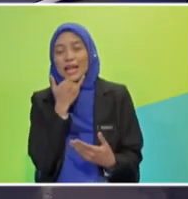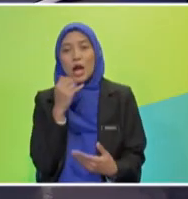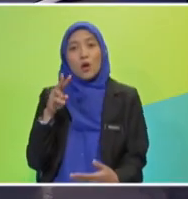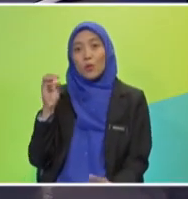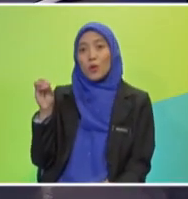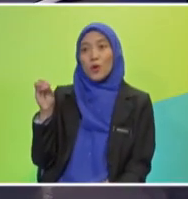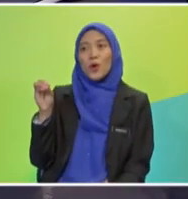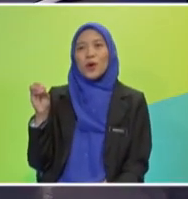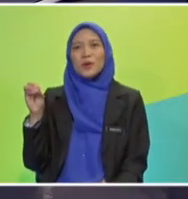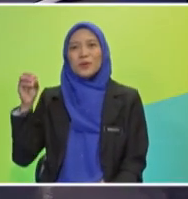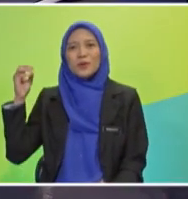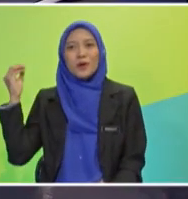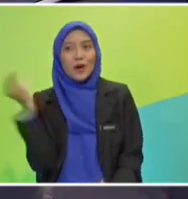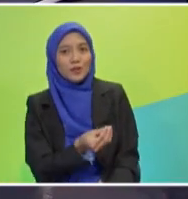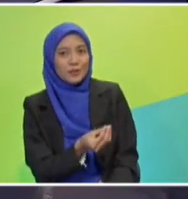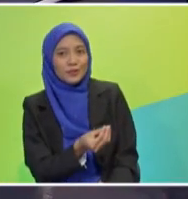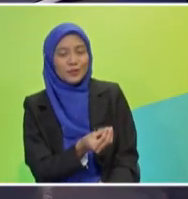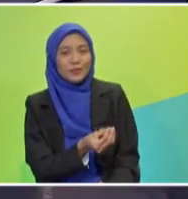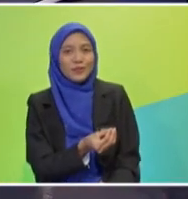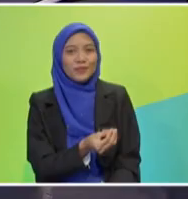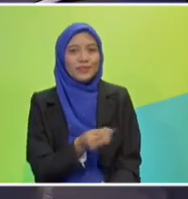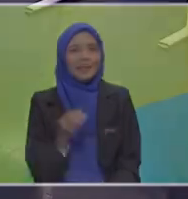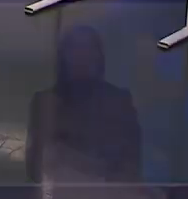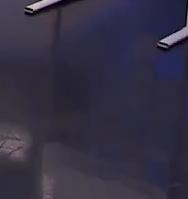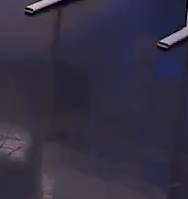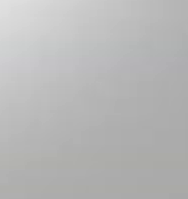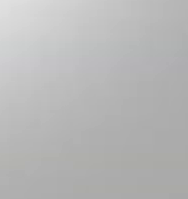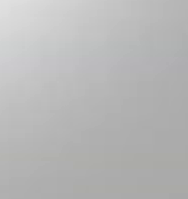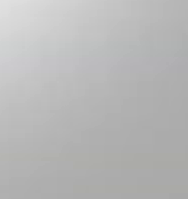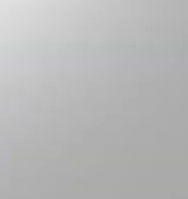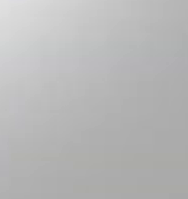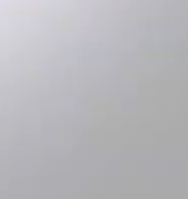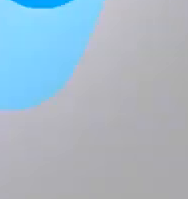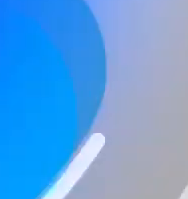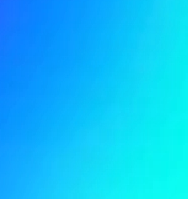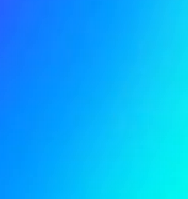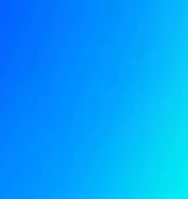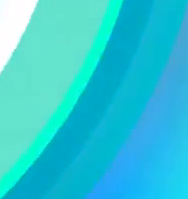20. 1, 2, 3, awesome. 15.